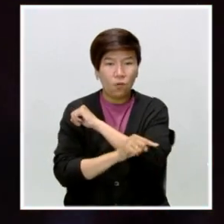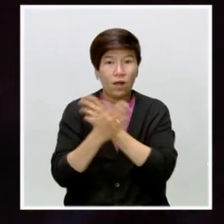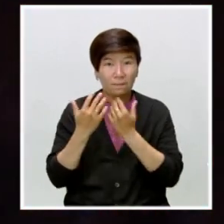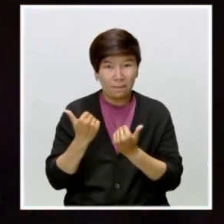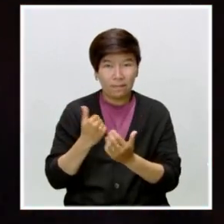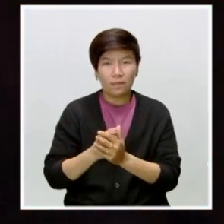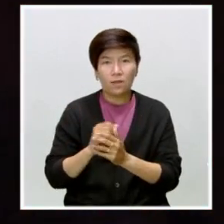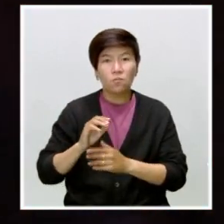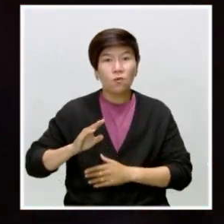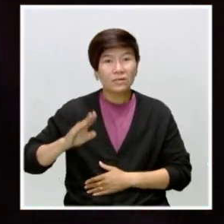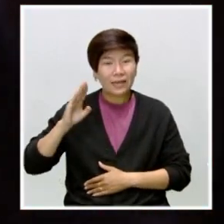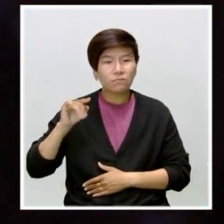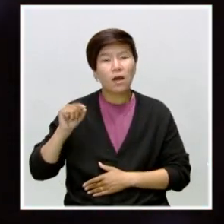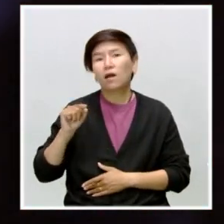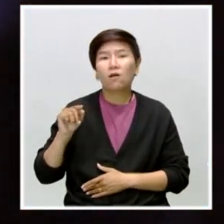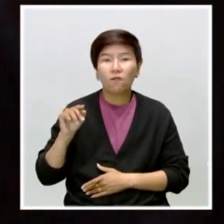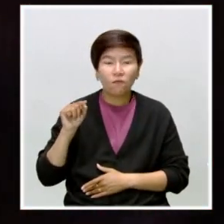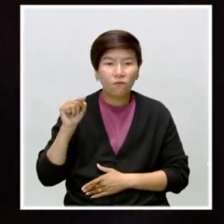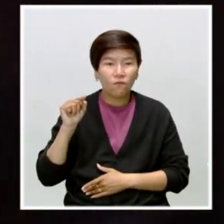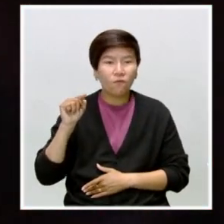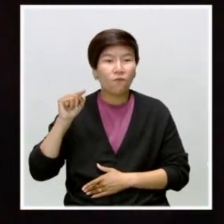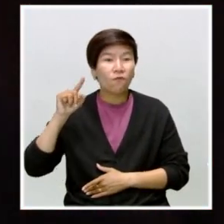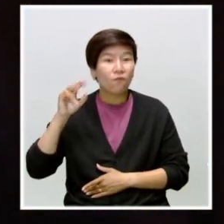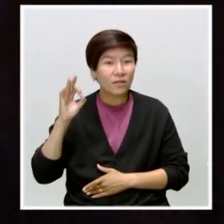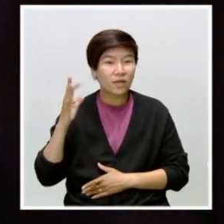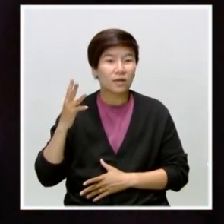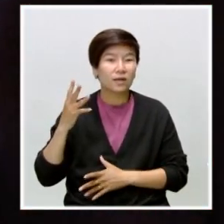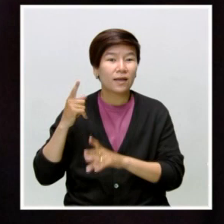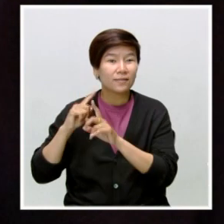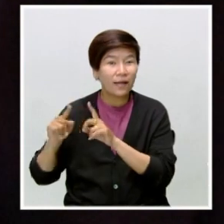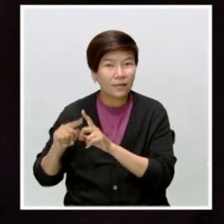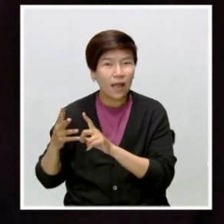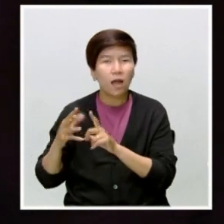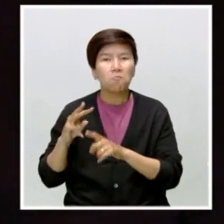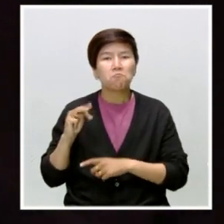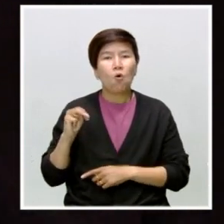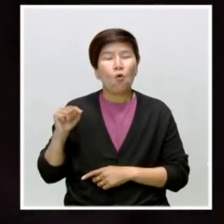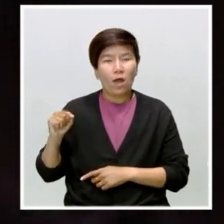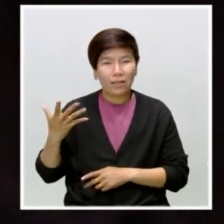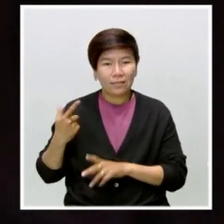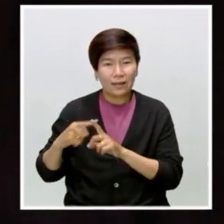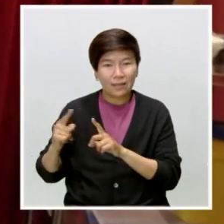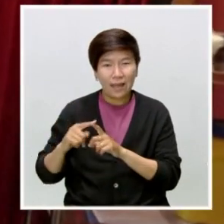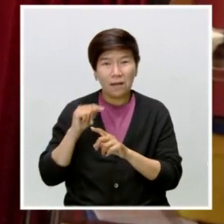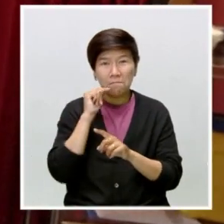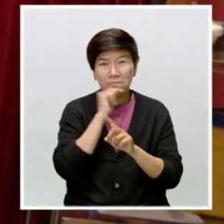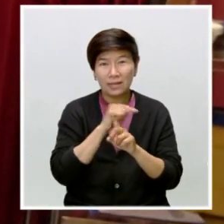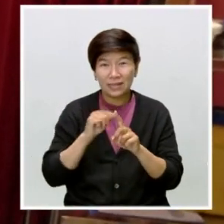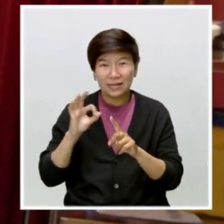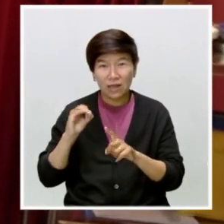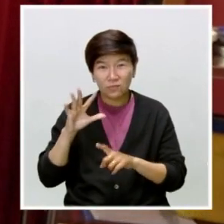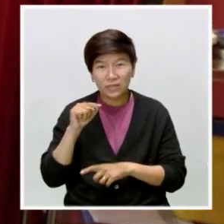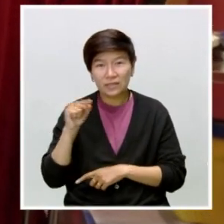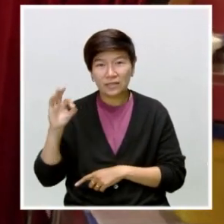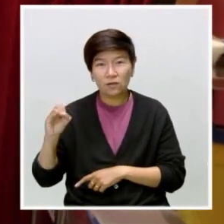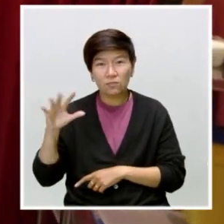ช้ไฟเซอร์ BioNTech แล้วก็โมเดอร์นานะคะทั้ง2ชนิดเนี่ยวัคซีนก็มีประสิทธิภาพอยู่ประมาณ 94-95% นั่นหมายความว่